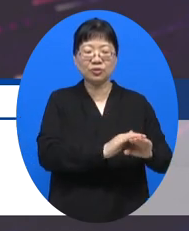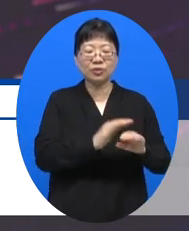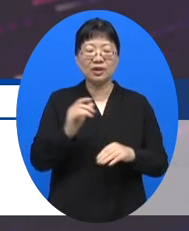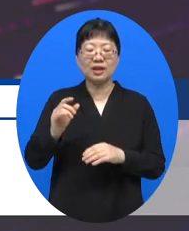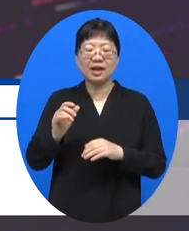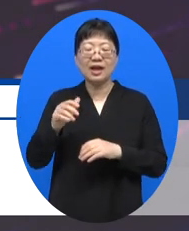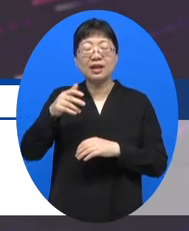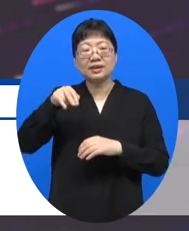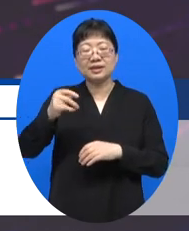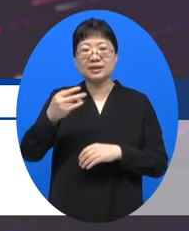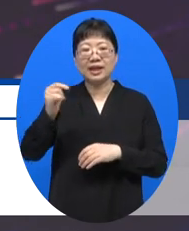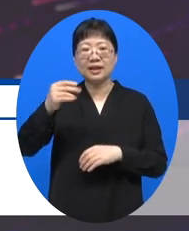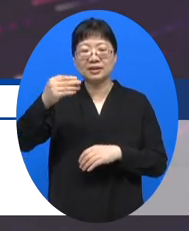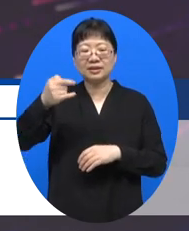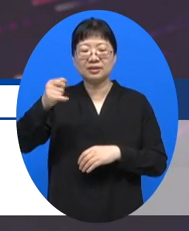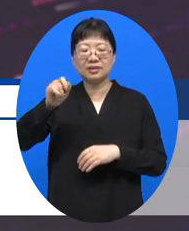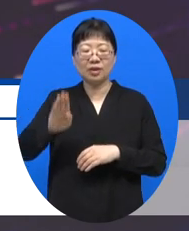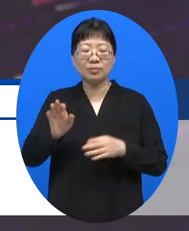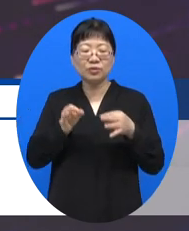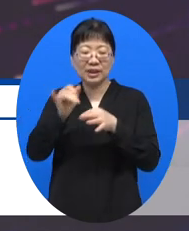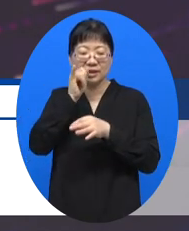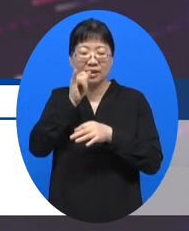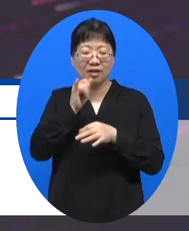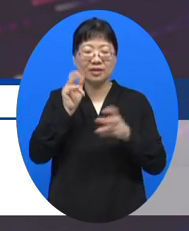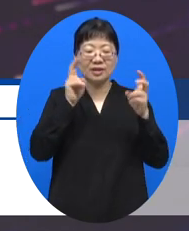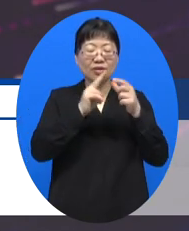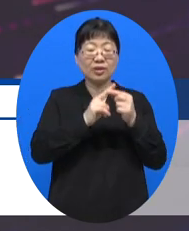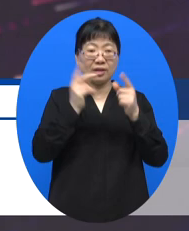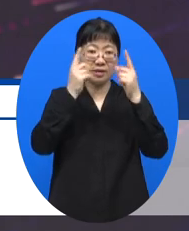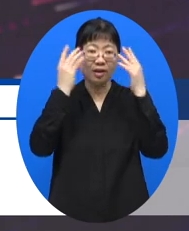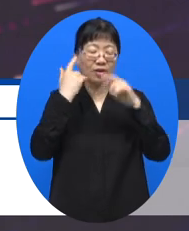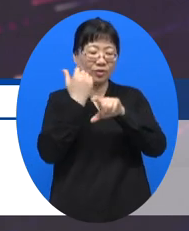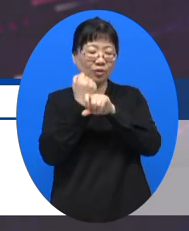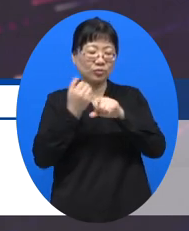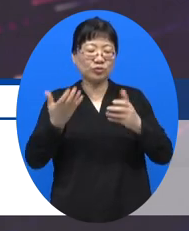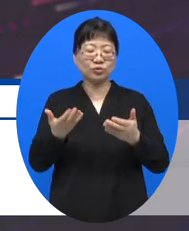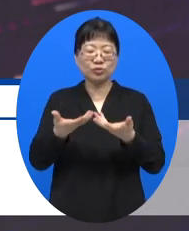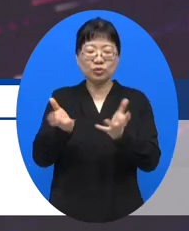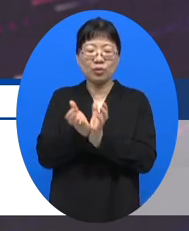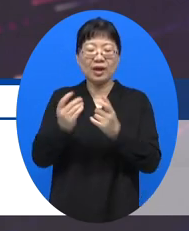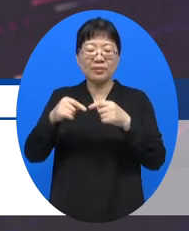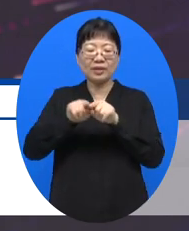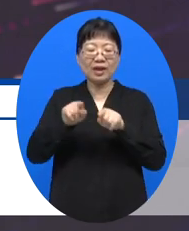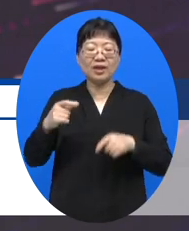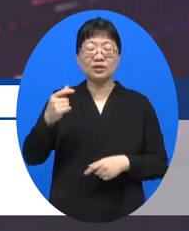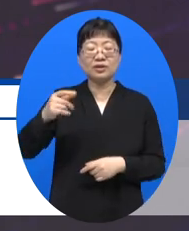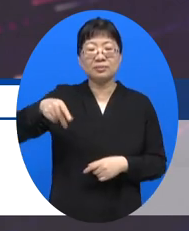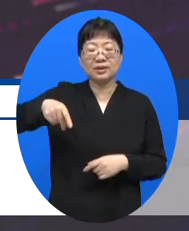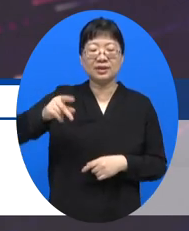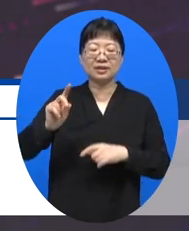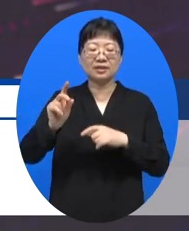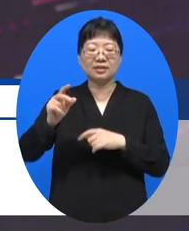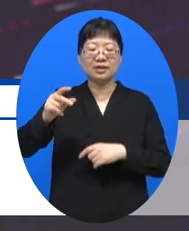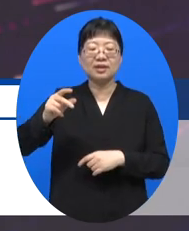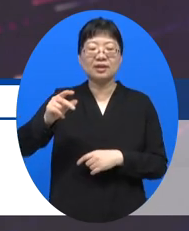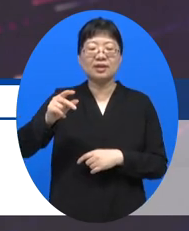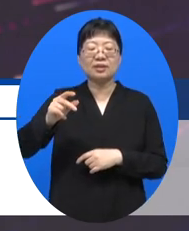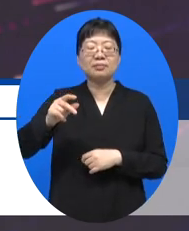GPT 스타트업에 투자하도록 하겠습니다. 이 기업분들과 또 대학, 또 연구소와 함께 GPT